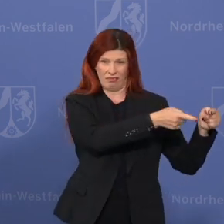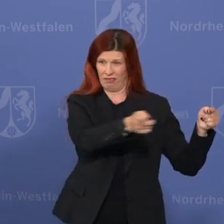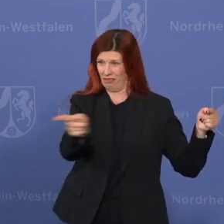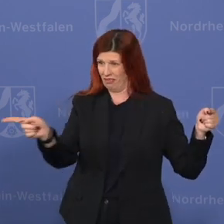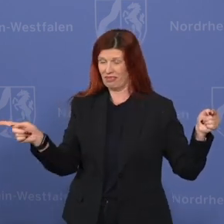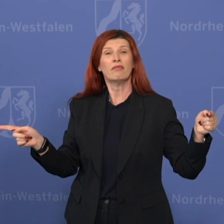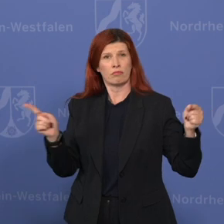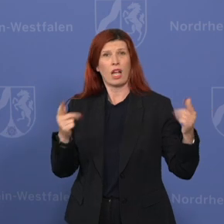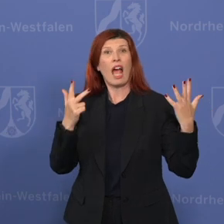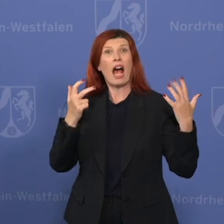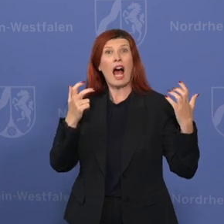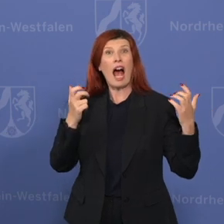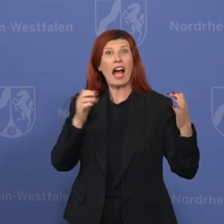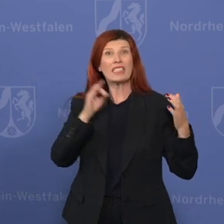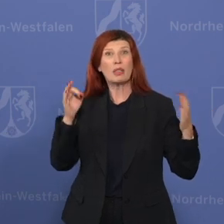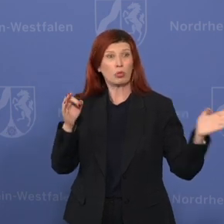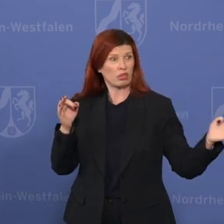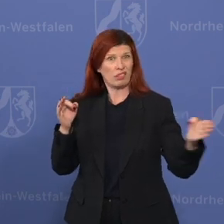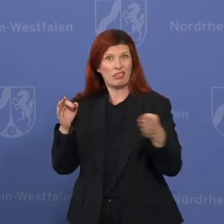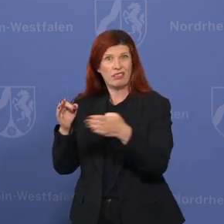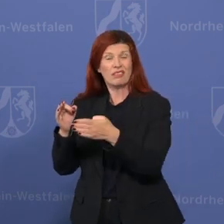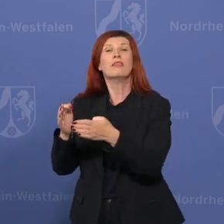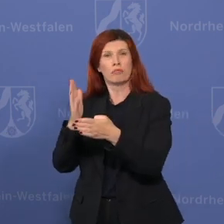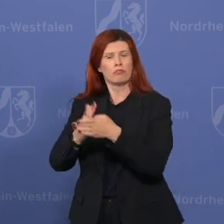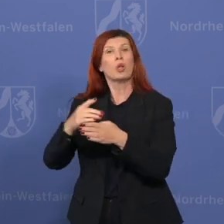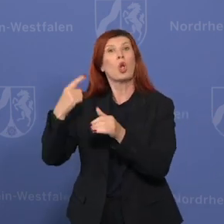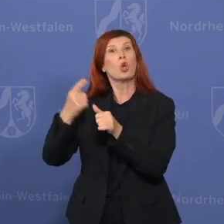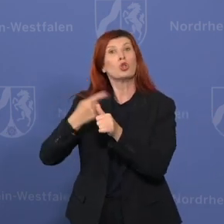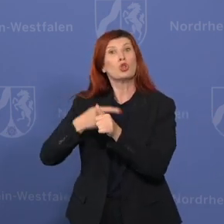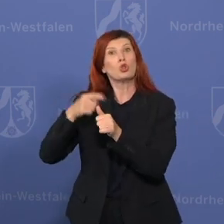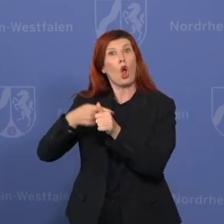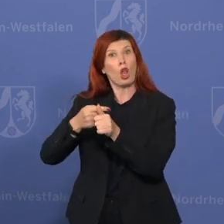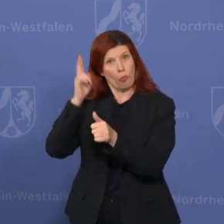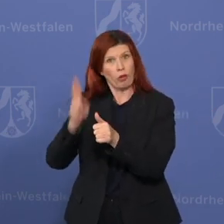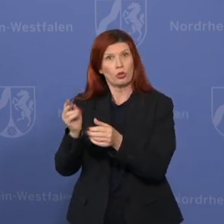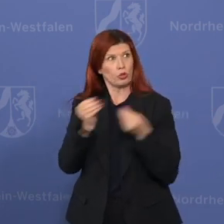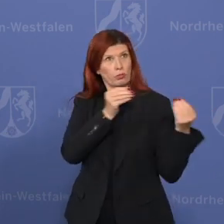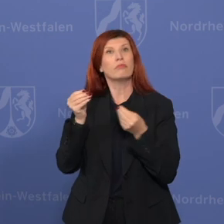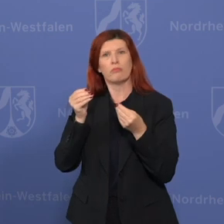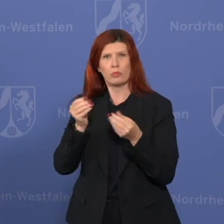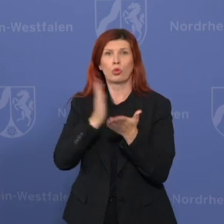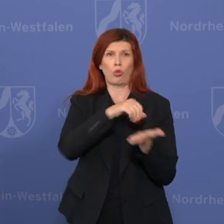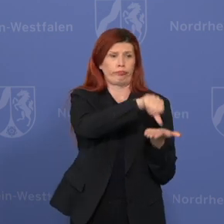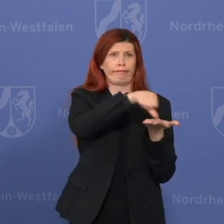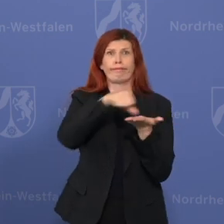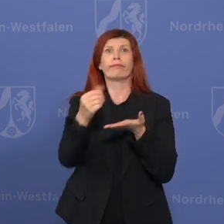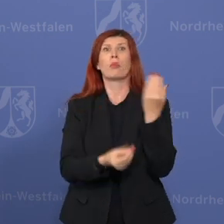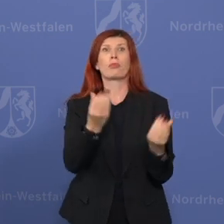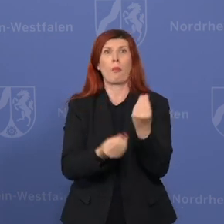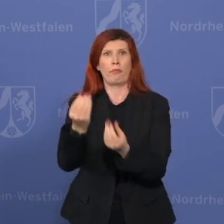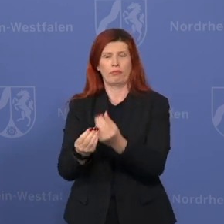mit eindeutiger Steuernummer eingereicht haben, ihre dringend benötigte Hilfe erhalten. Von